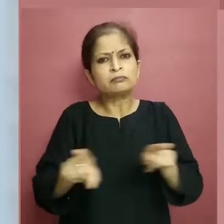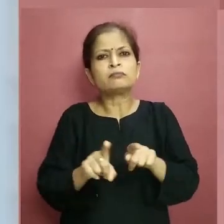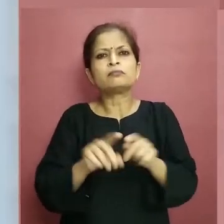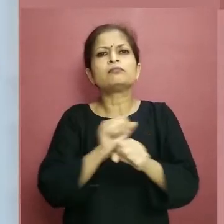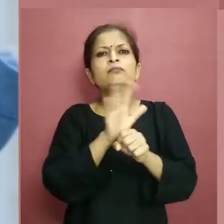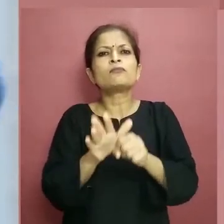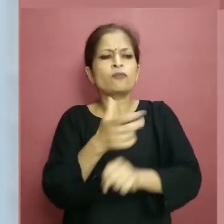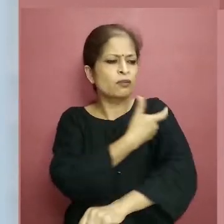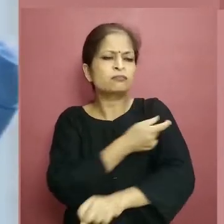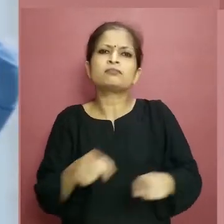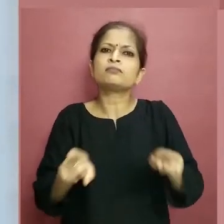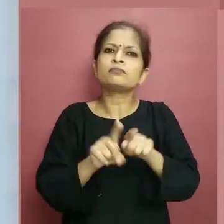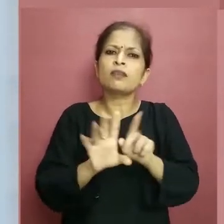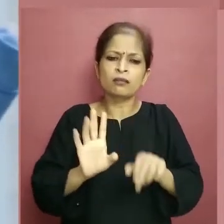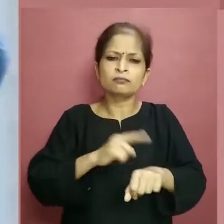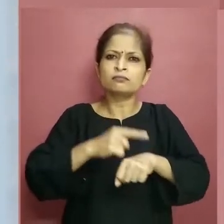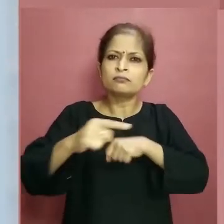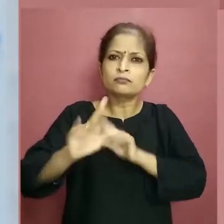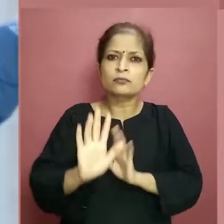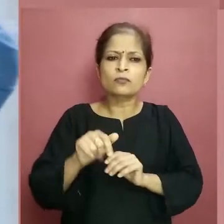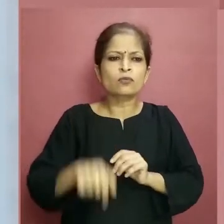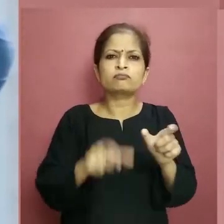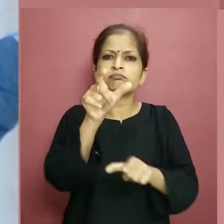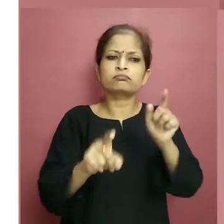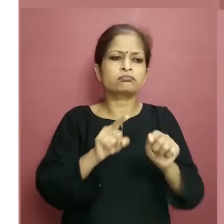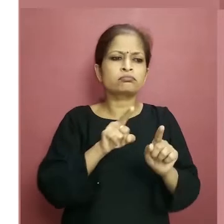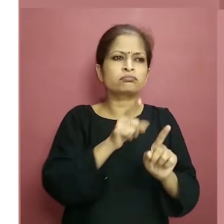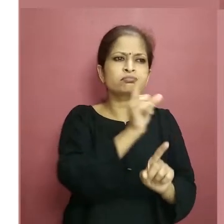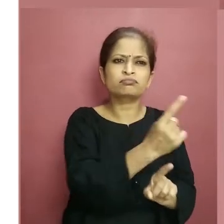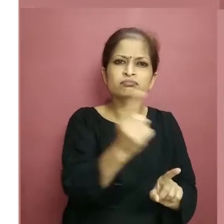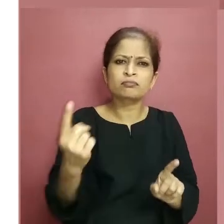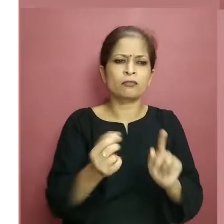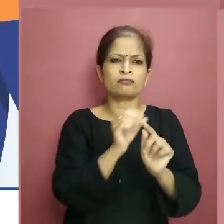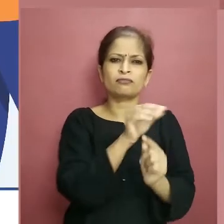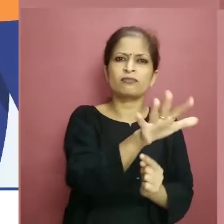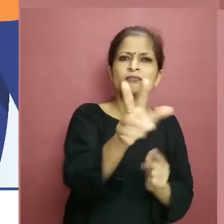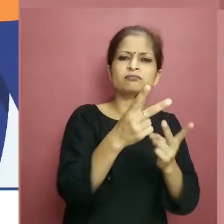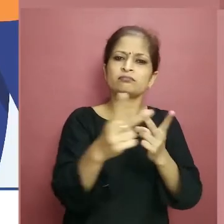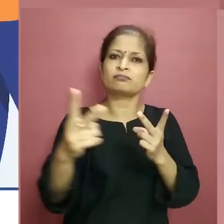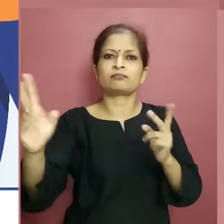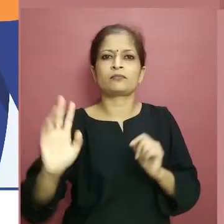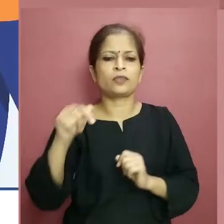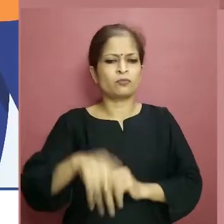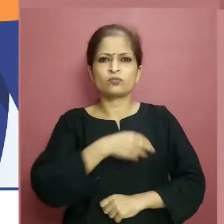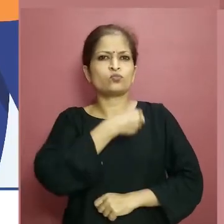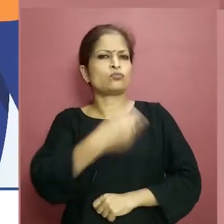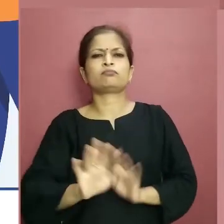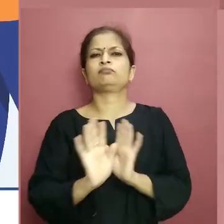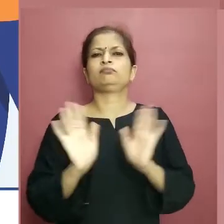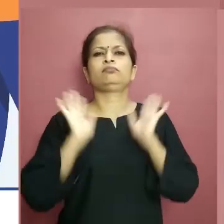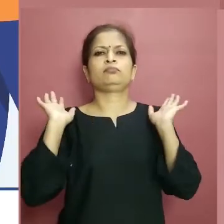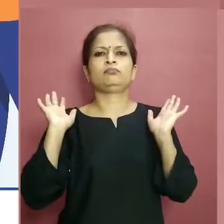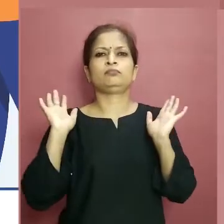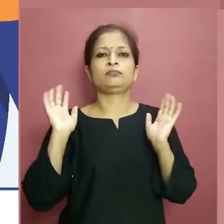तो उसी तरह का वैक्सीनेशन है। इसमें भी तो कुछ टाइम लगेगा ना, और फिर सबके शरीर पर असर अलग अलग होता है। पर